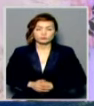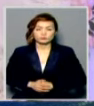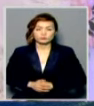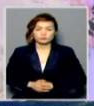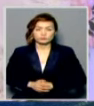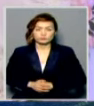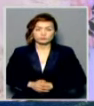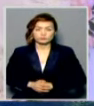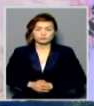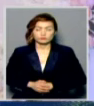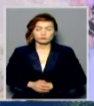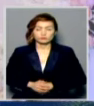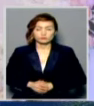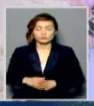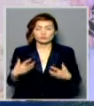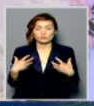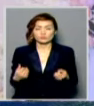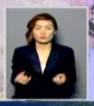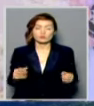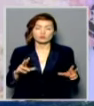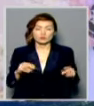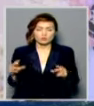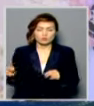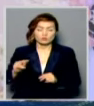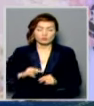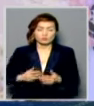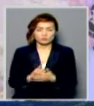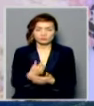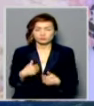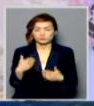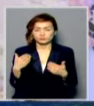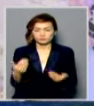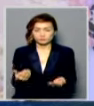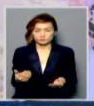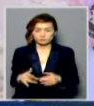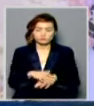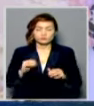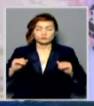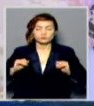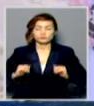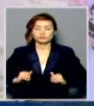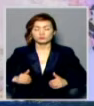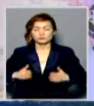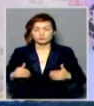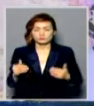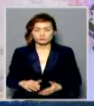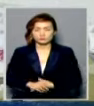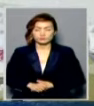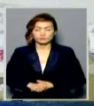жүректен құттықтаймын. Барлықтарыңызға дендеріңіз саулық, еңбектеріңіз жемісті болсын. Тек еліміз аман, жұртымыз тыныш болсын